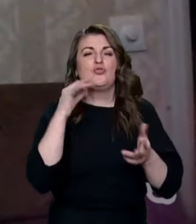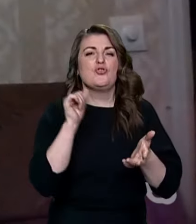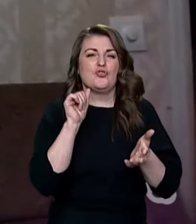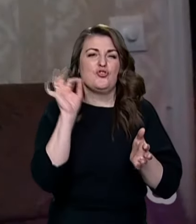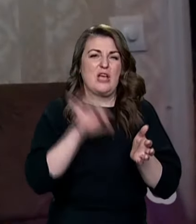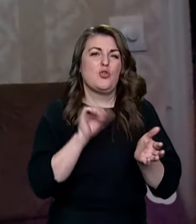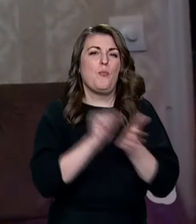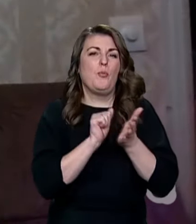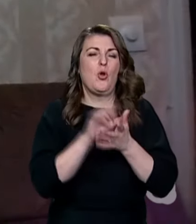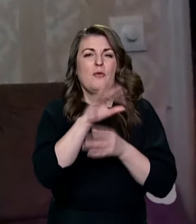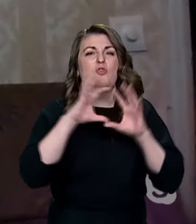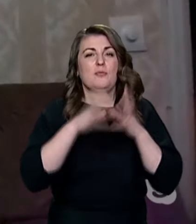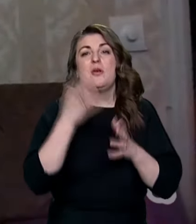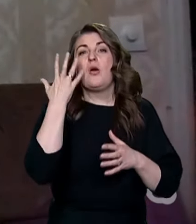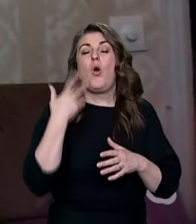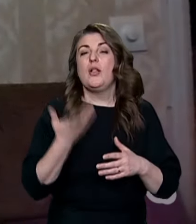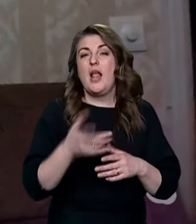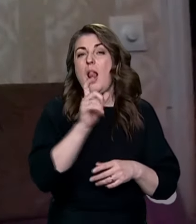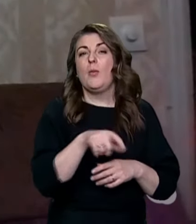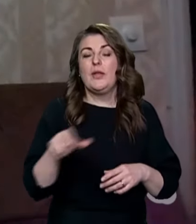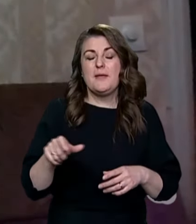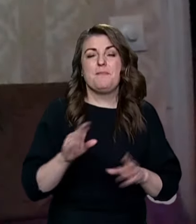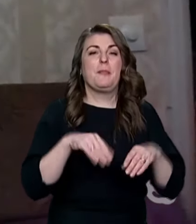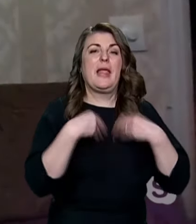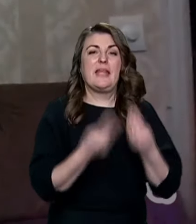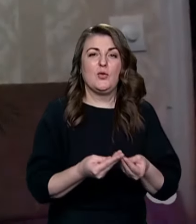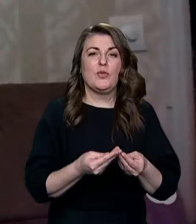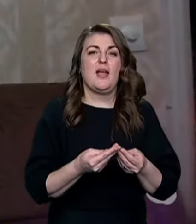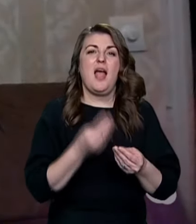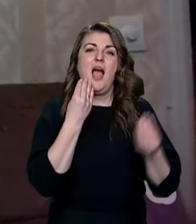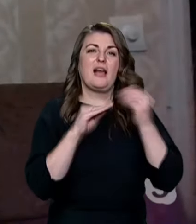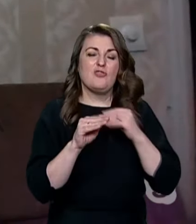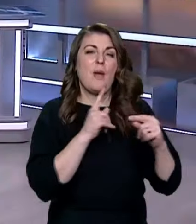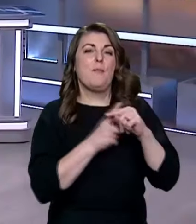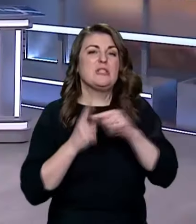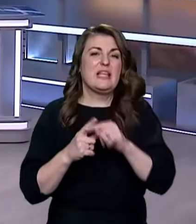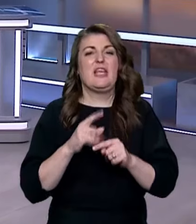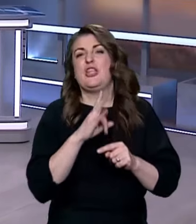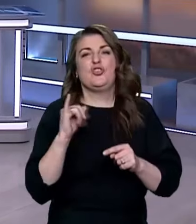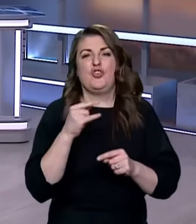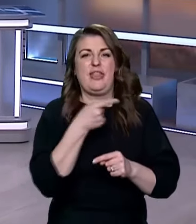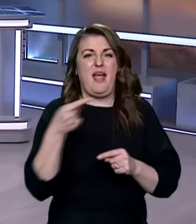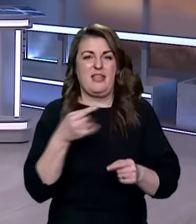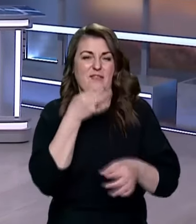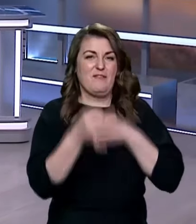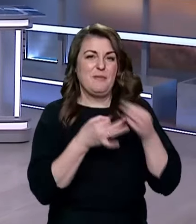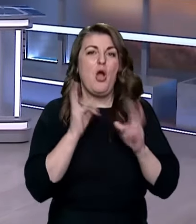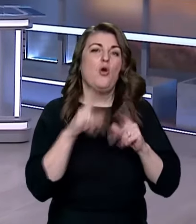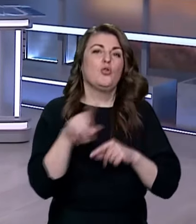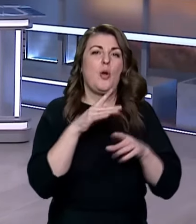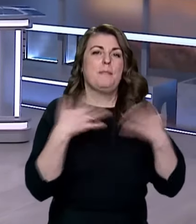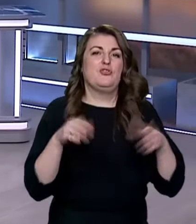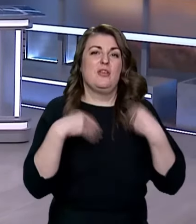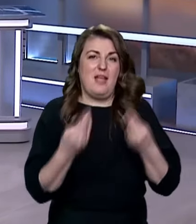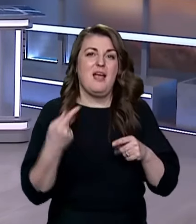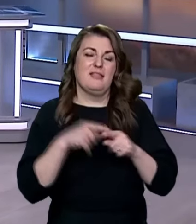всьому світові, коли люди надають радше позитивні, ніж негативні відповіді, і хто їх більше дасть,